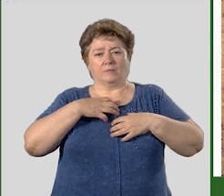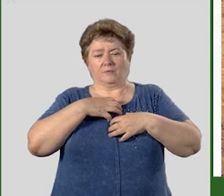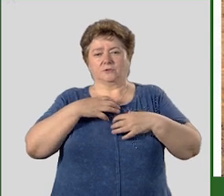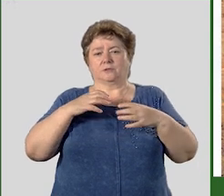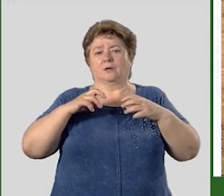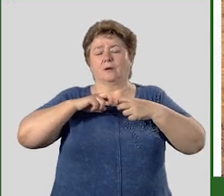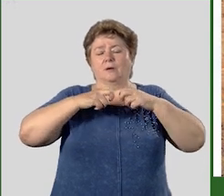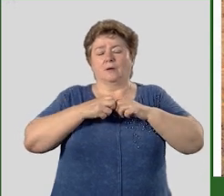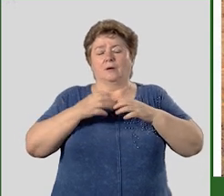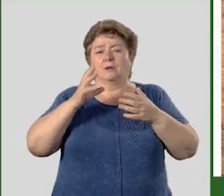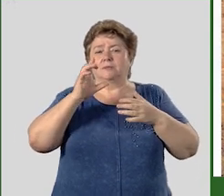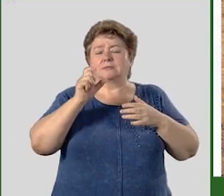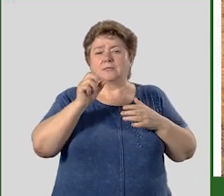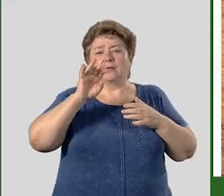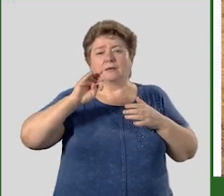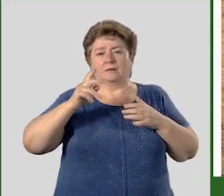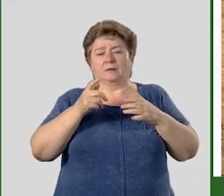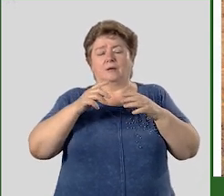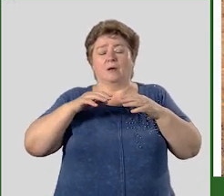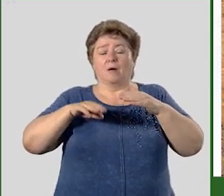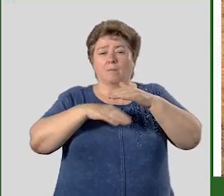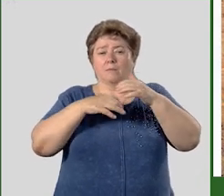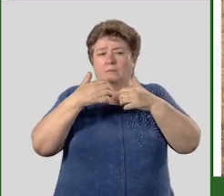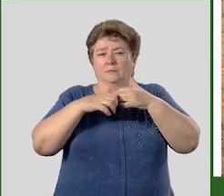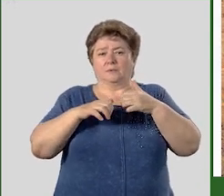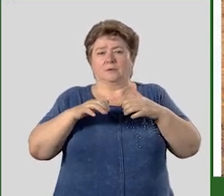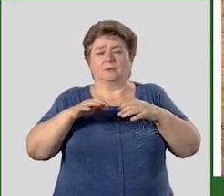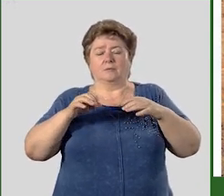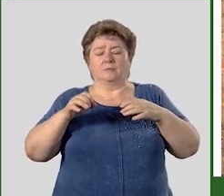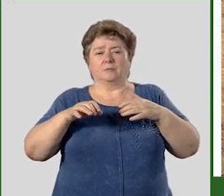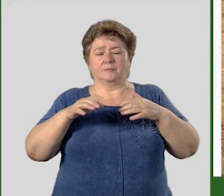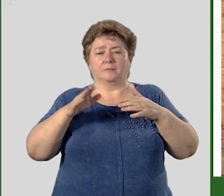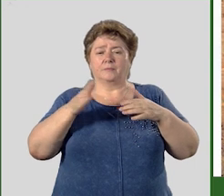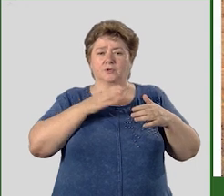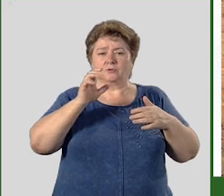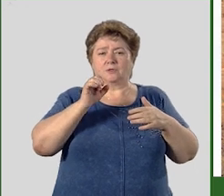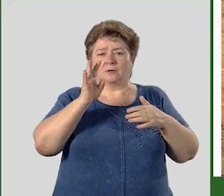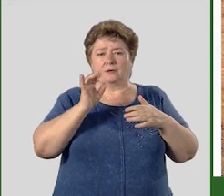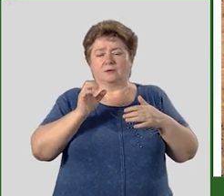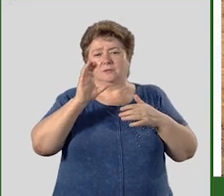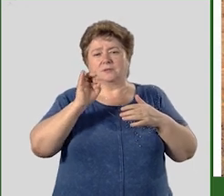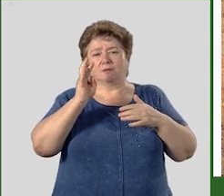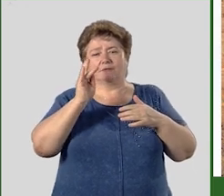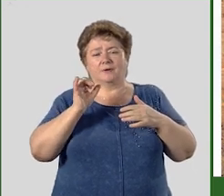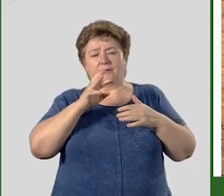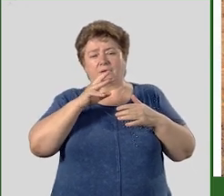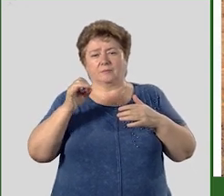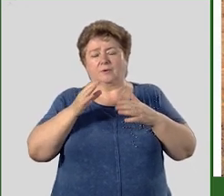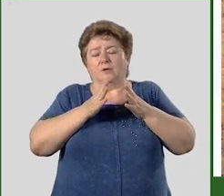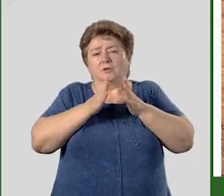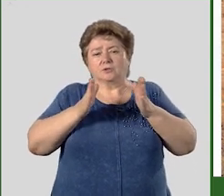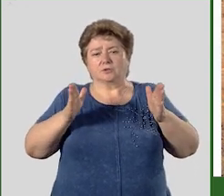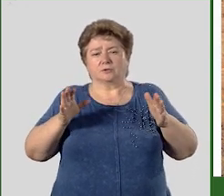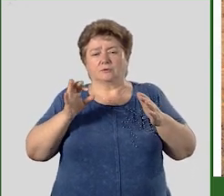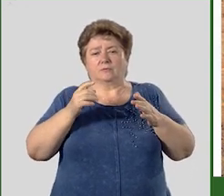проблема стоит в зоне Сахель, полупустынной области между Сахарой и саваннами,